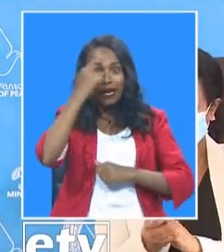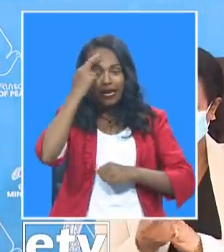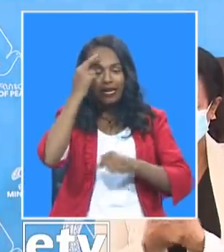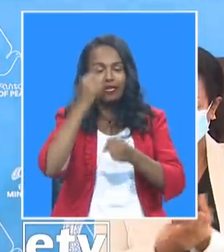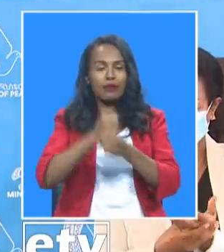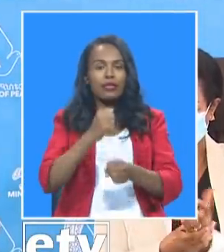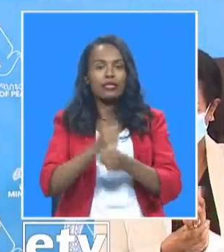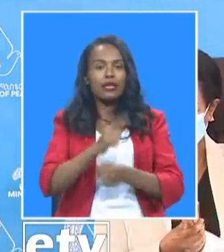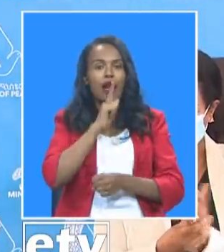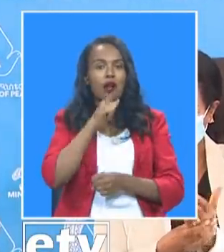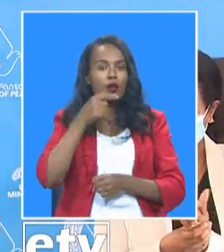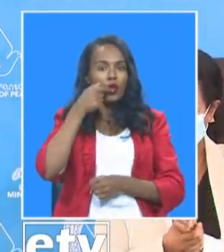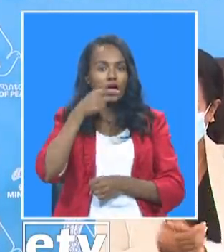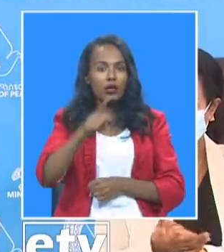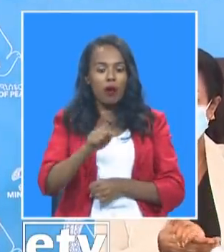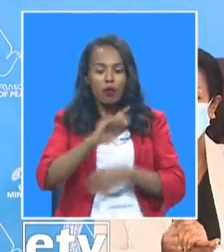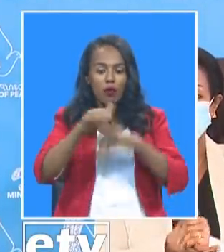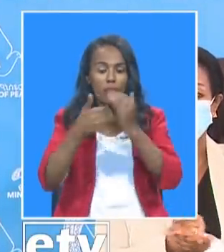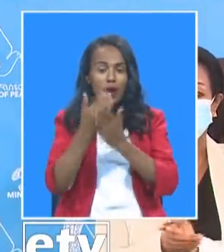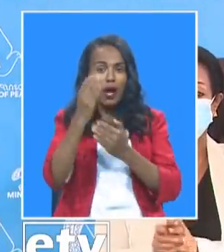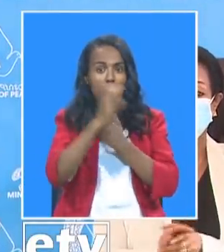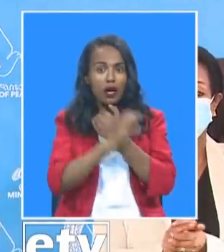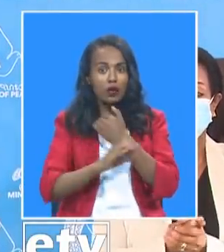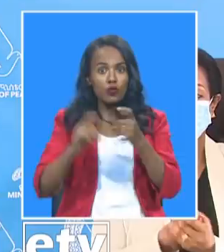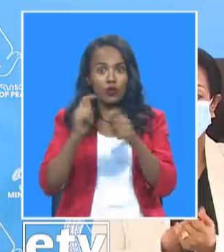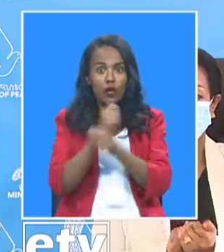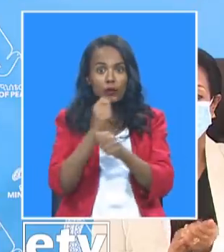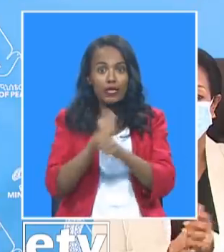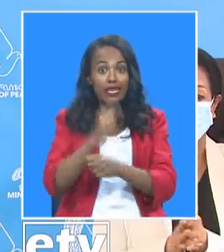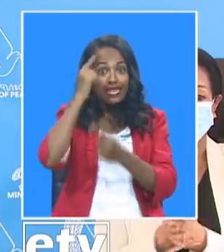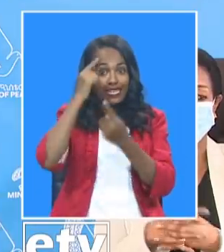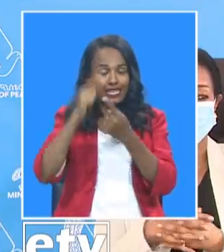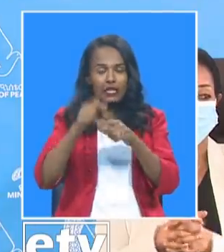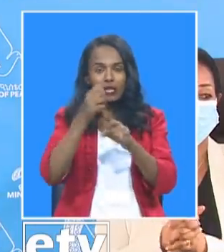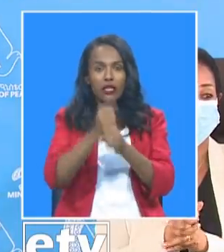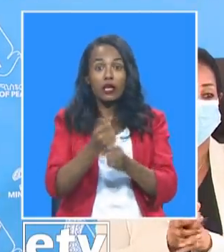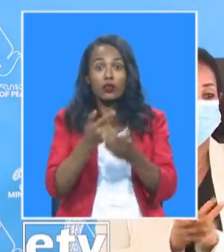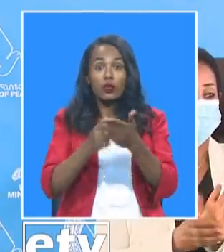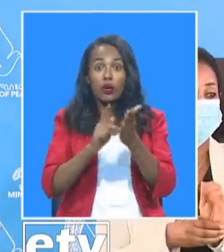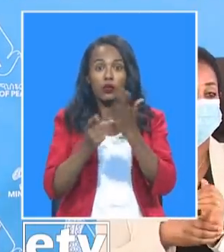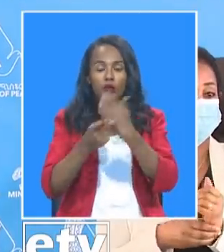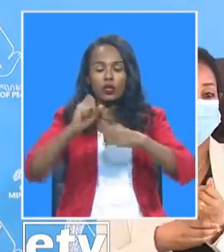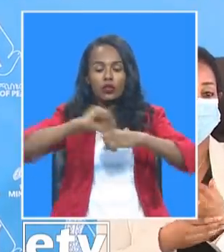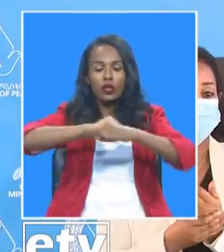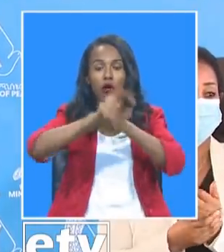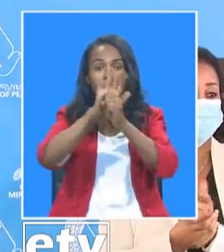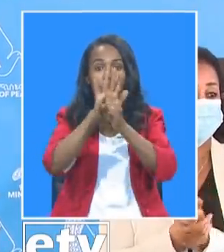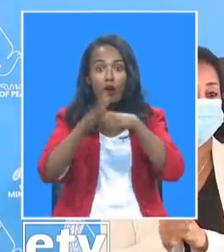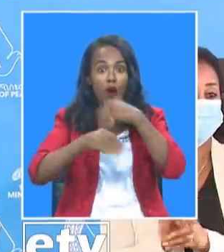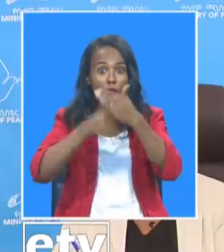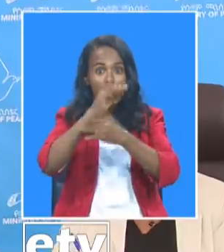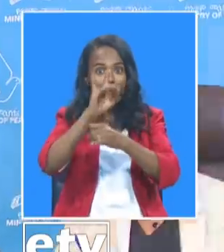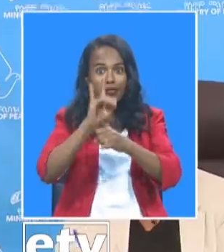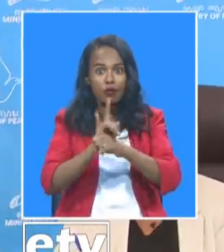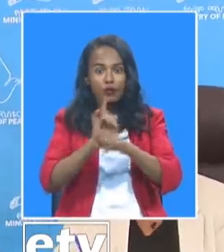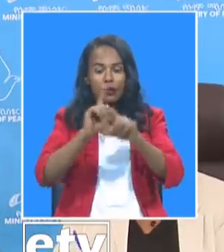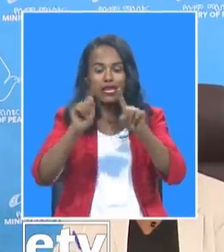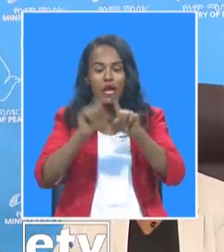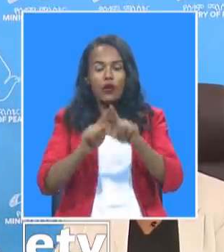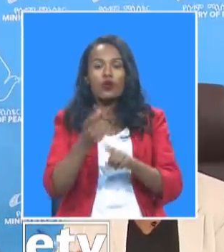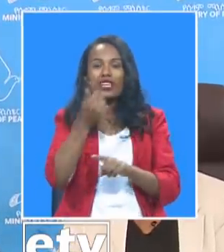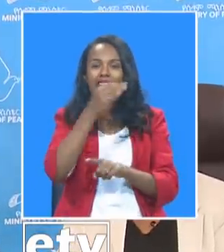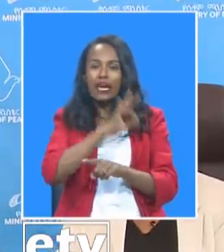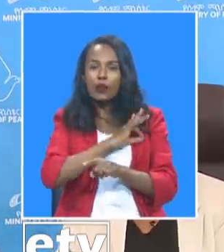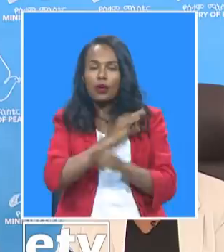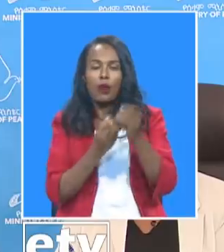ነው የተባለው። በመላ ሀገሪቱ እንደሚተገበር እቅድ የተያዘለት ይኸው ፕሮጀክት ከኮሮና ወረርሽኝ በኋላ ዜጎች በተለያዩ የገቢ ማመንጫ